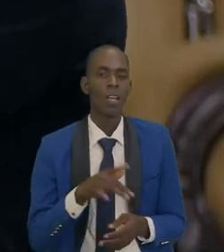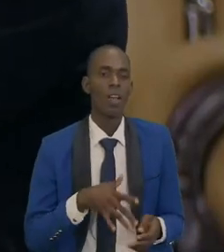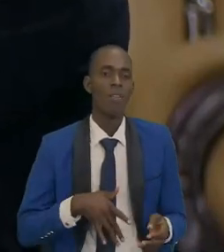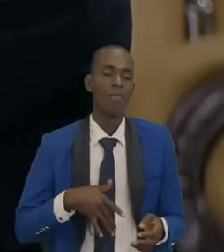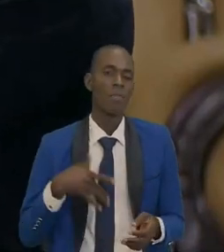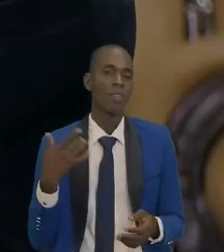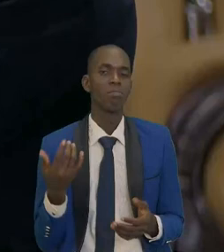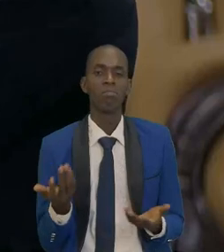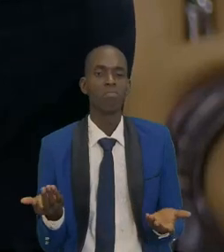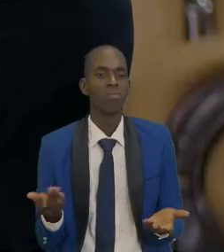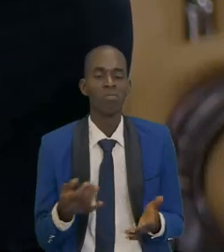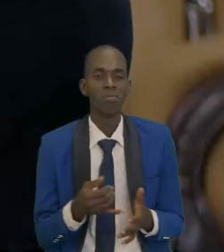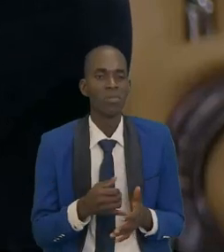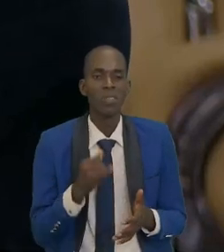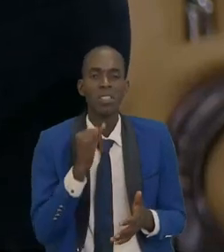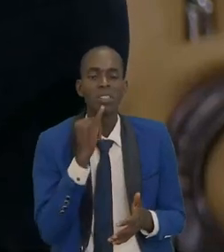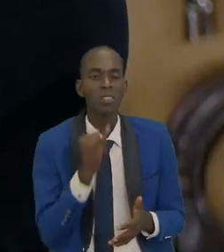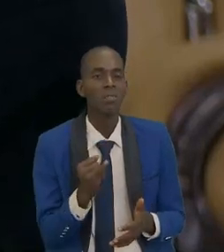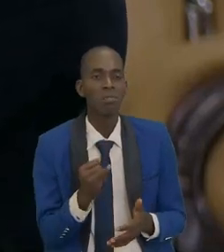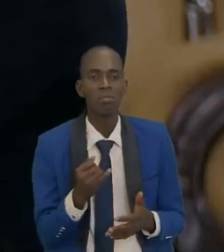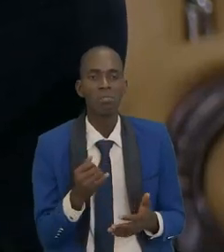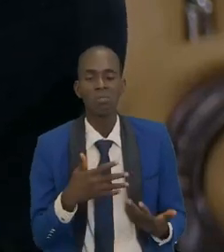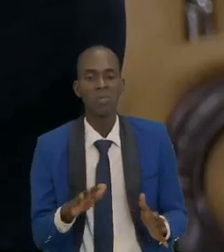Il a senti ses nerfs.